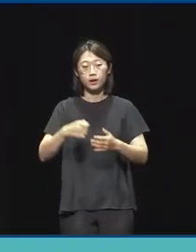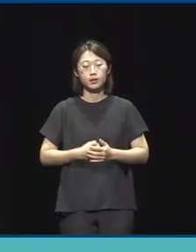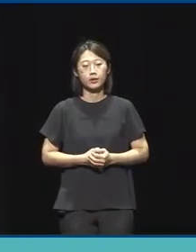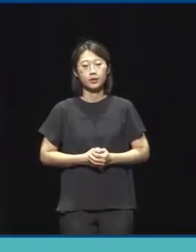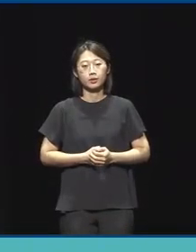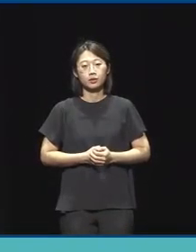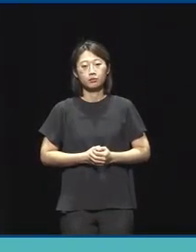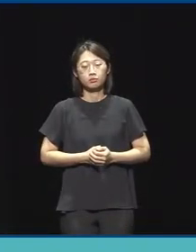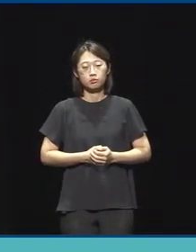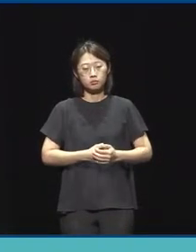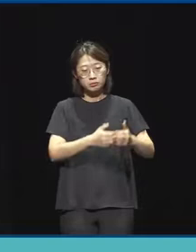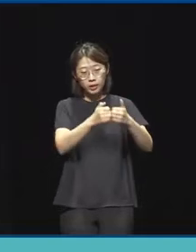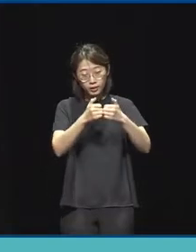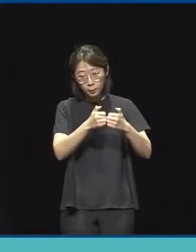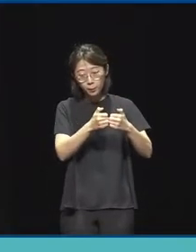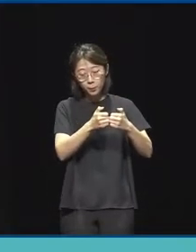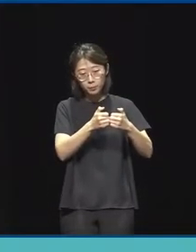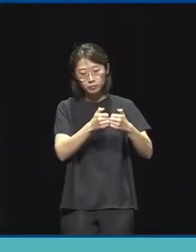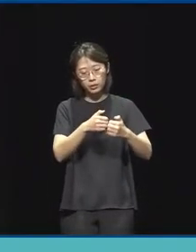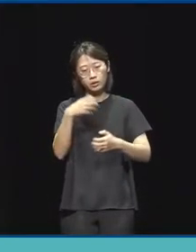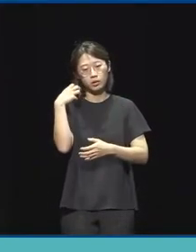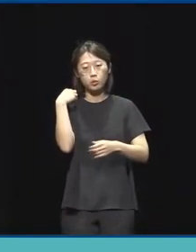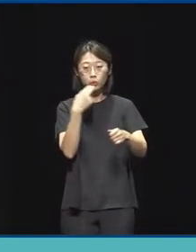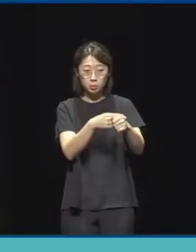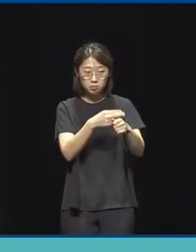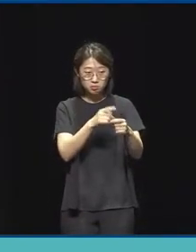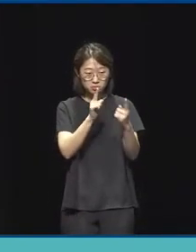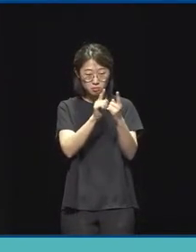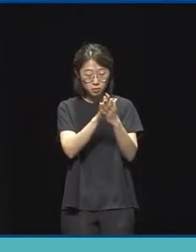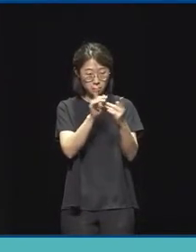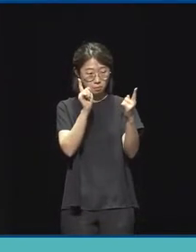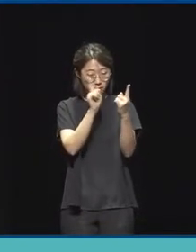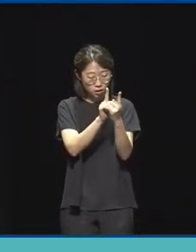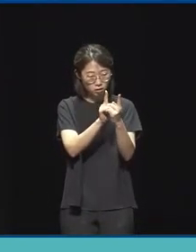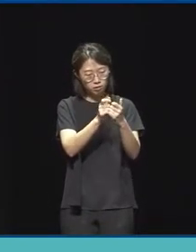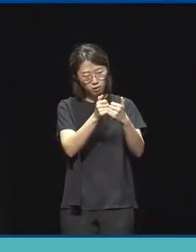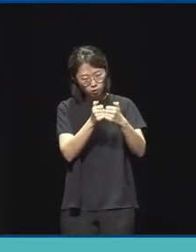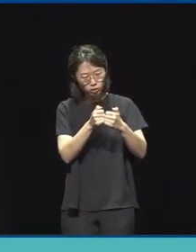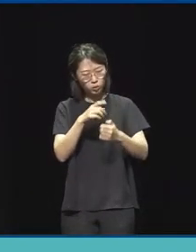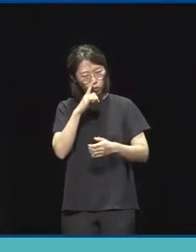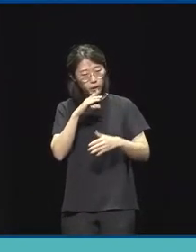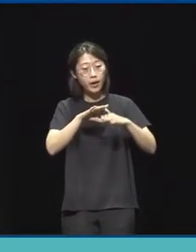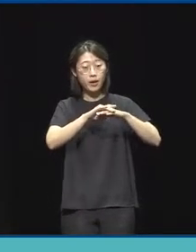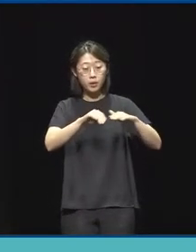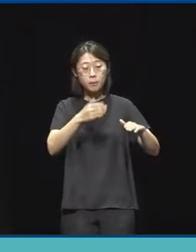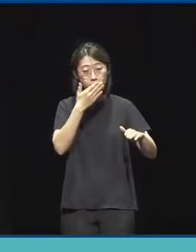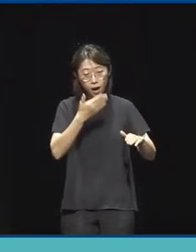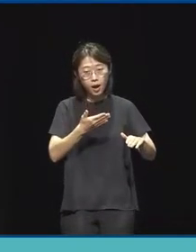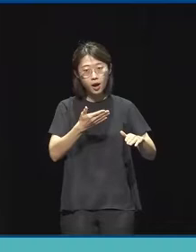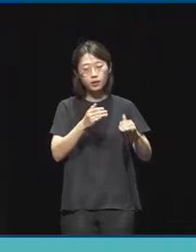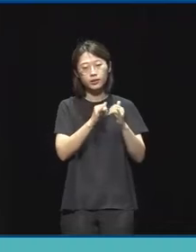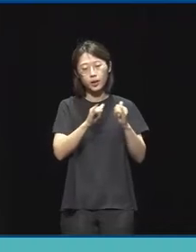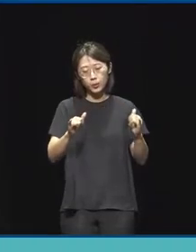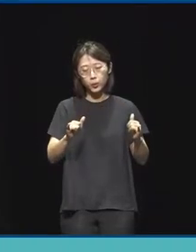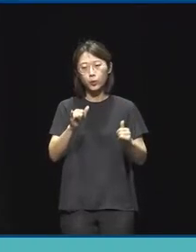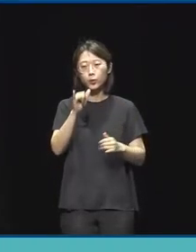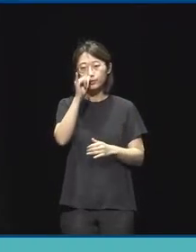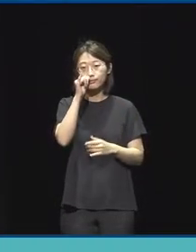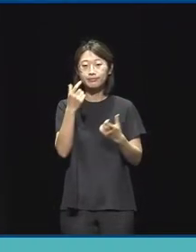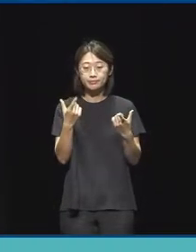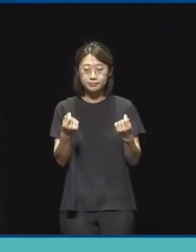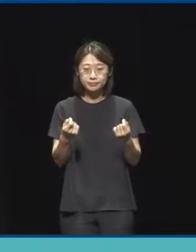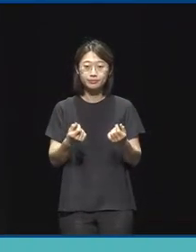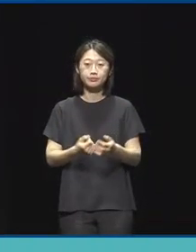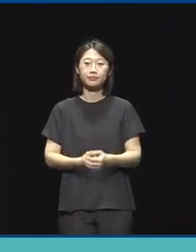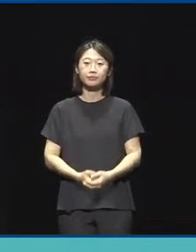그 푸스를 통해서 담당자를 직접 만나서 궁금증을 해소하기 위해 오신 분들도 많으실